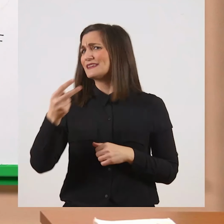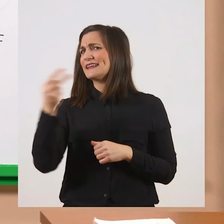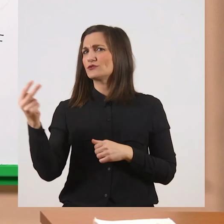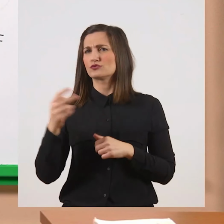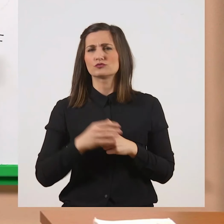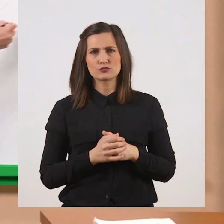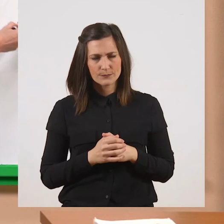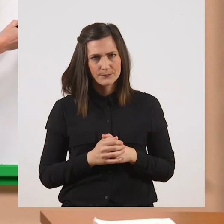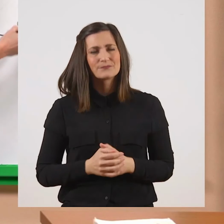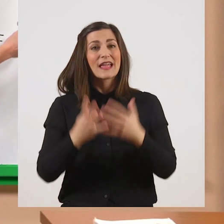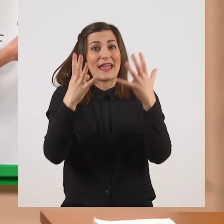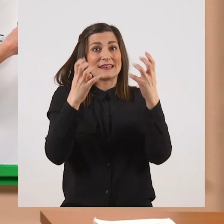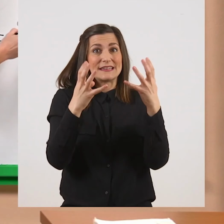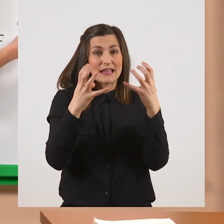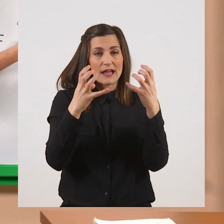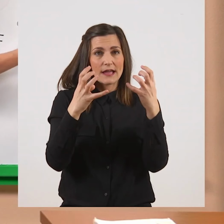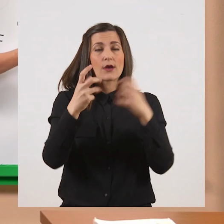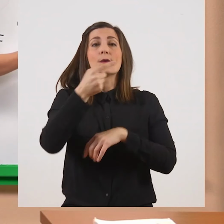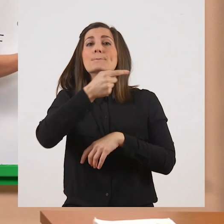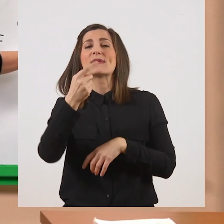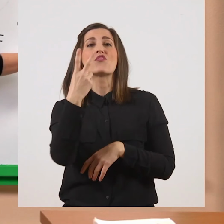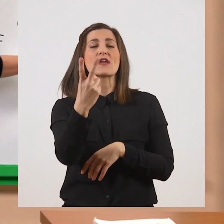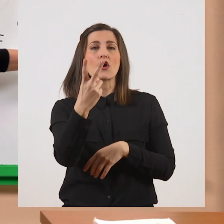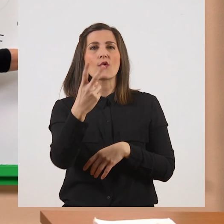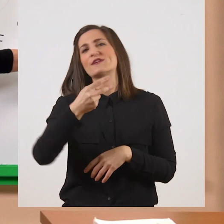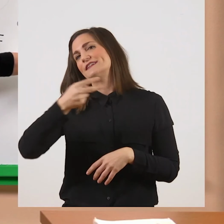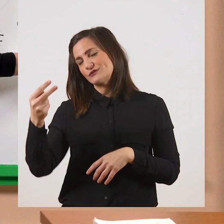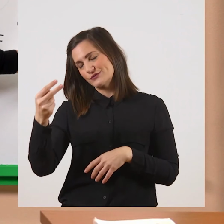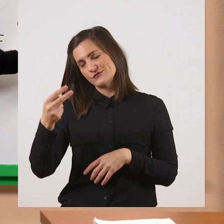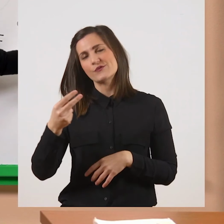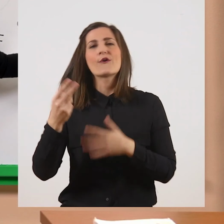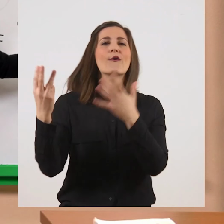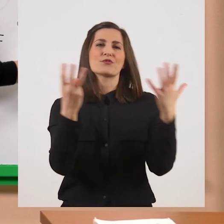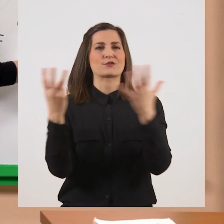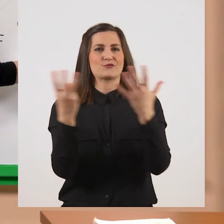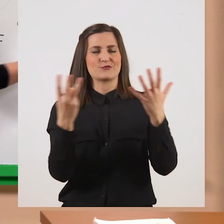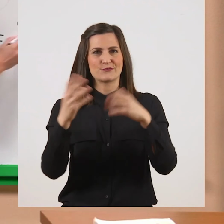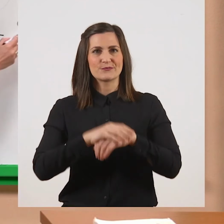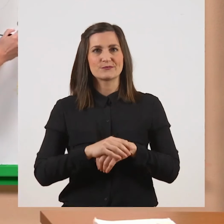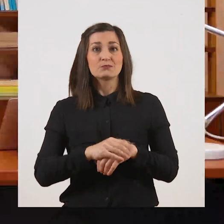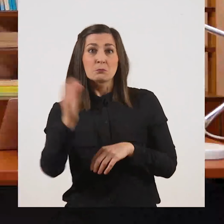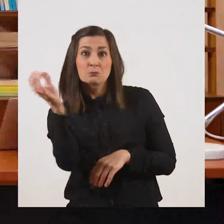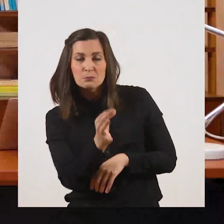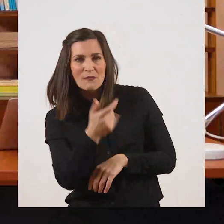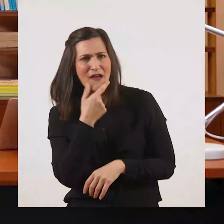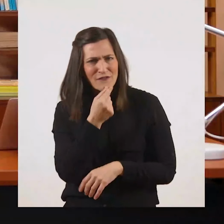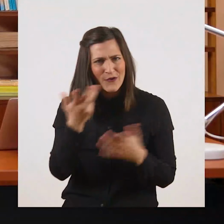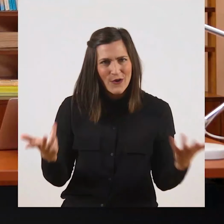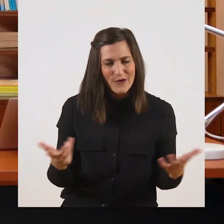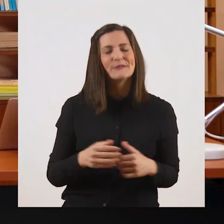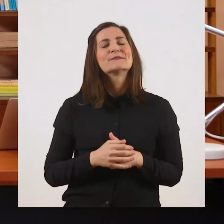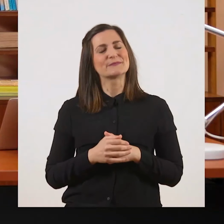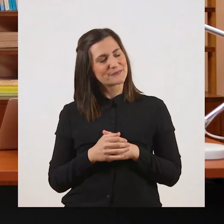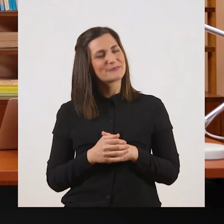ίσον 90 μείον 2 ίσον 88. Τέλειο. Εύκολο.